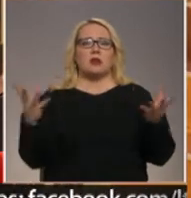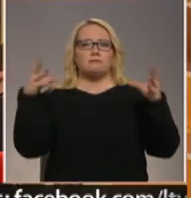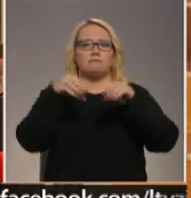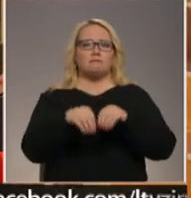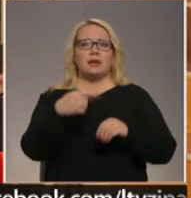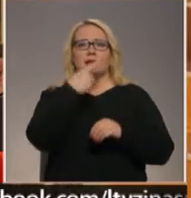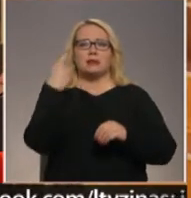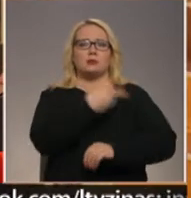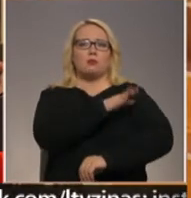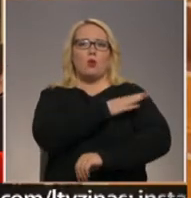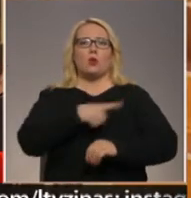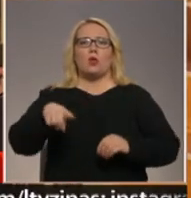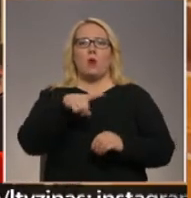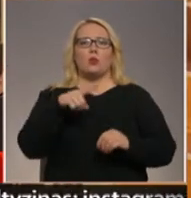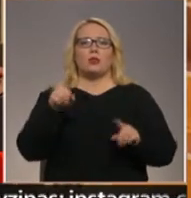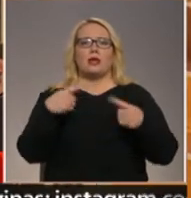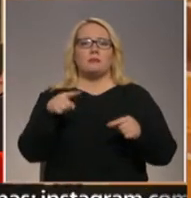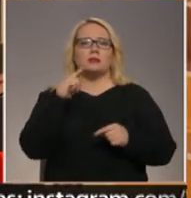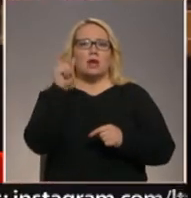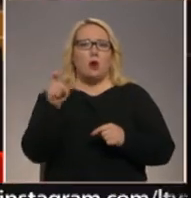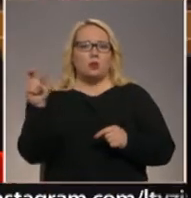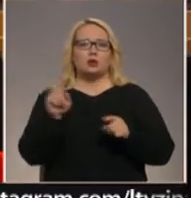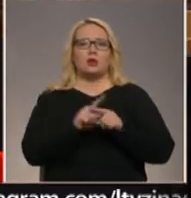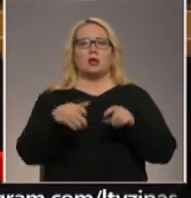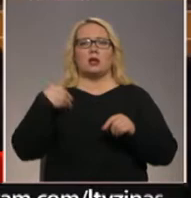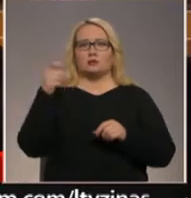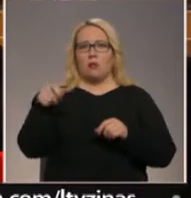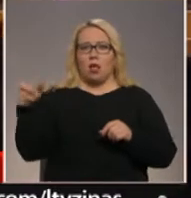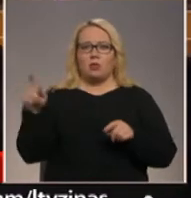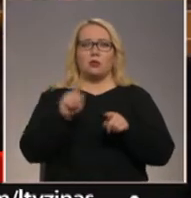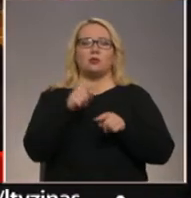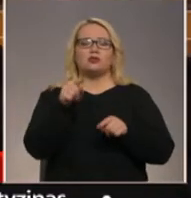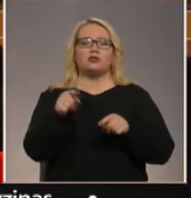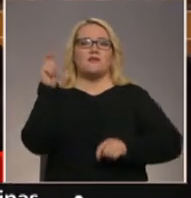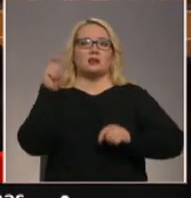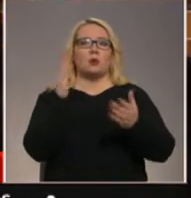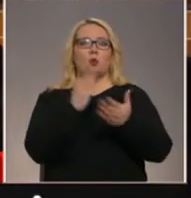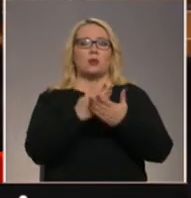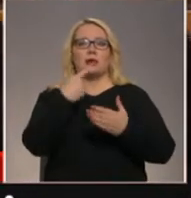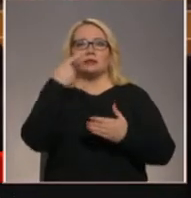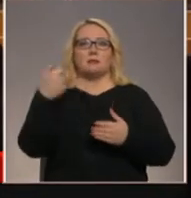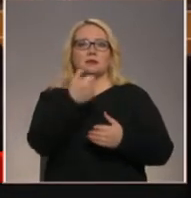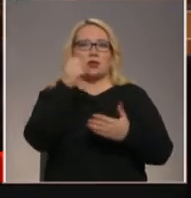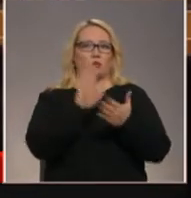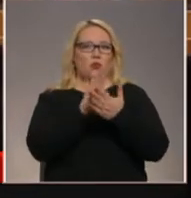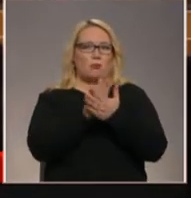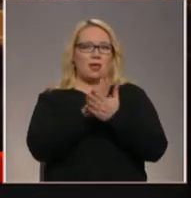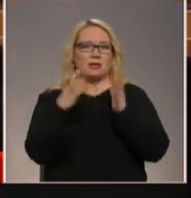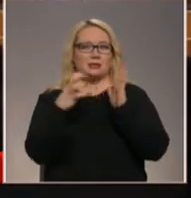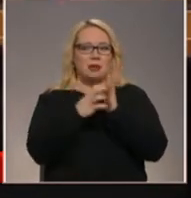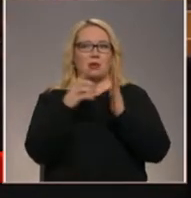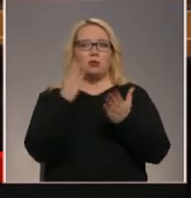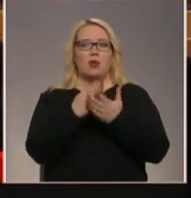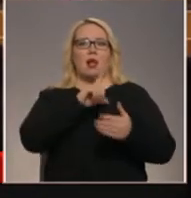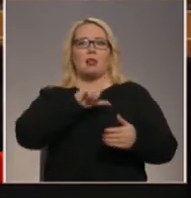100 poļu tautības jauniešu un poļu skolu audzēkņu. Tā kā festivāls šogad norit 100 gadus zīmē, tas tika veltīts Latvijas, Lietuvas